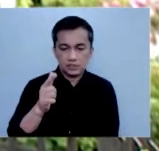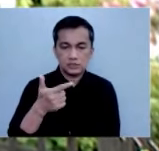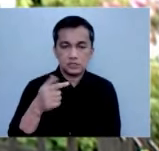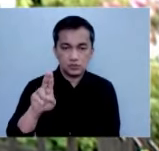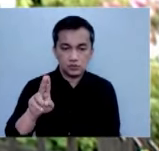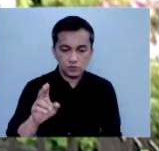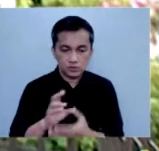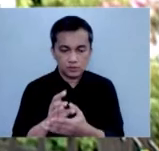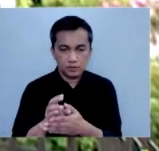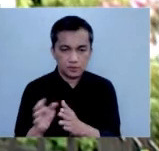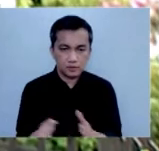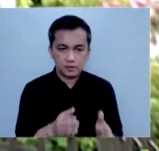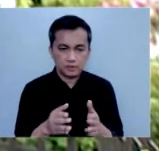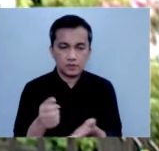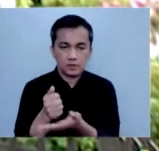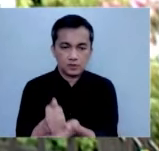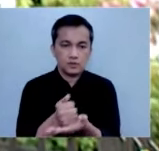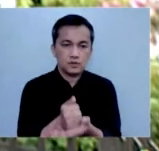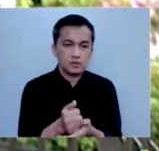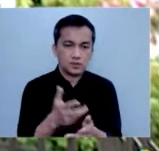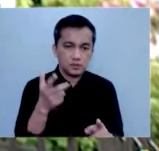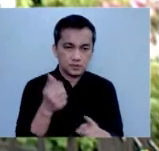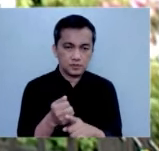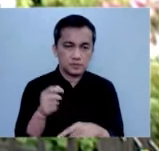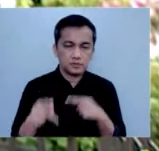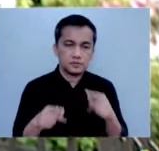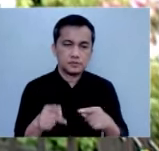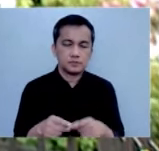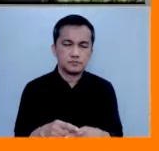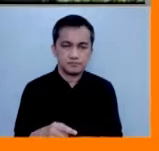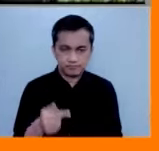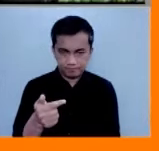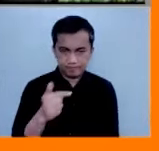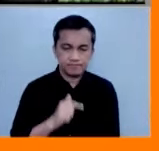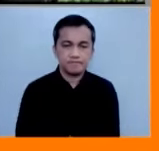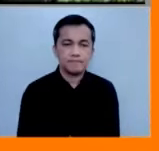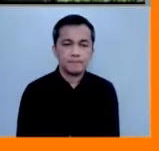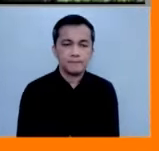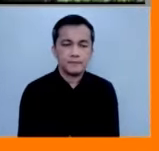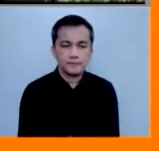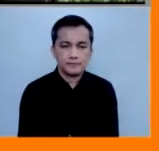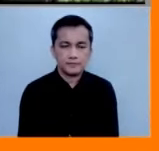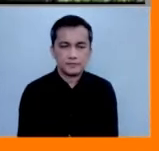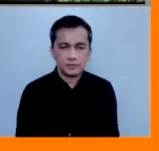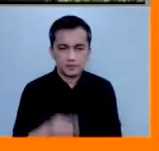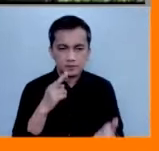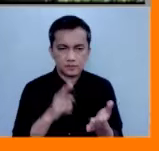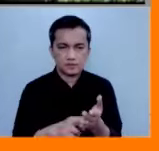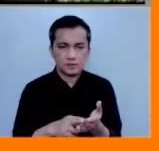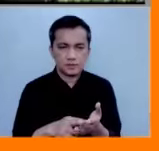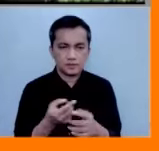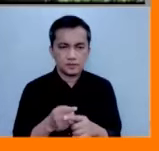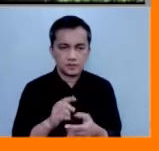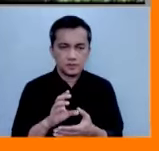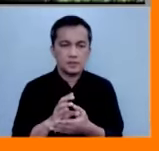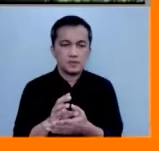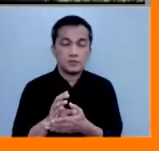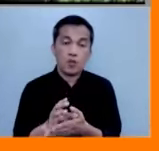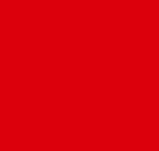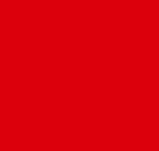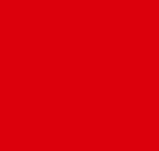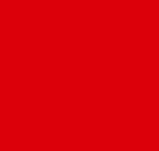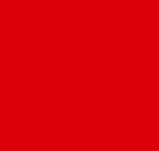ang mga ayuda para sa mga apektadong residente. Jess? Nag-uulat mula sa Zamboanga City. Maraming salamat, John